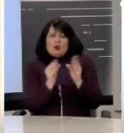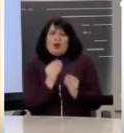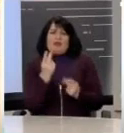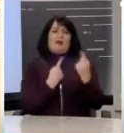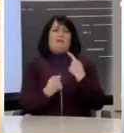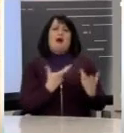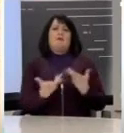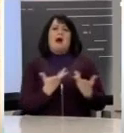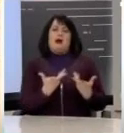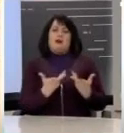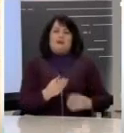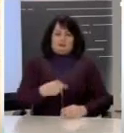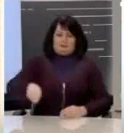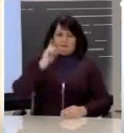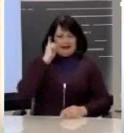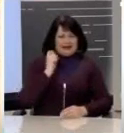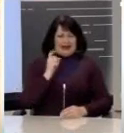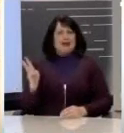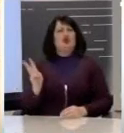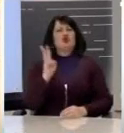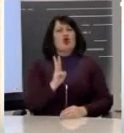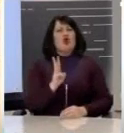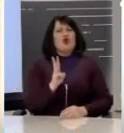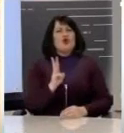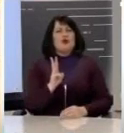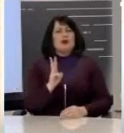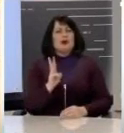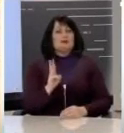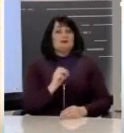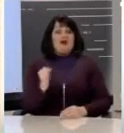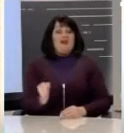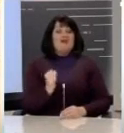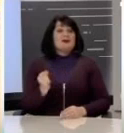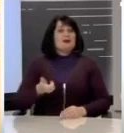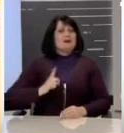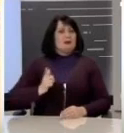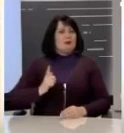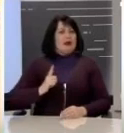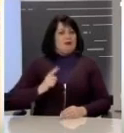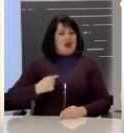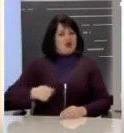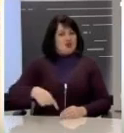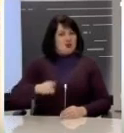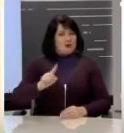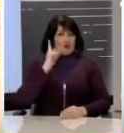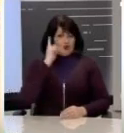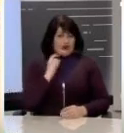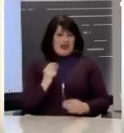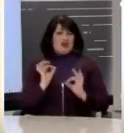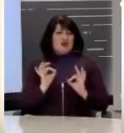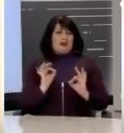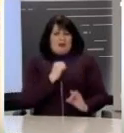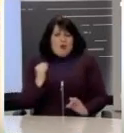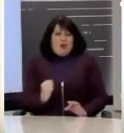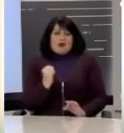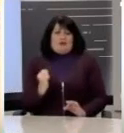Και όπως γνωρίζετε, οι θεσμοί είναι ιδιαίτερα συντηρητικοί στις εκτιμήσεις τους. Το γνωρίζετε από πρώτο χέρι, από τη